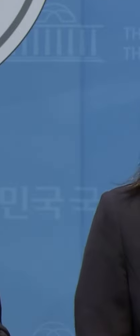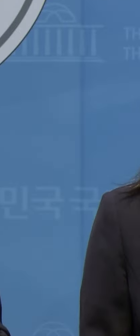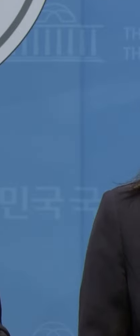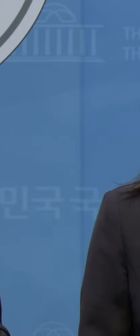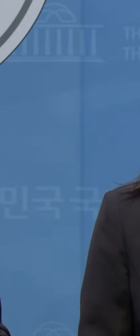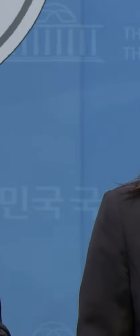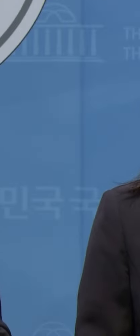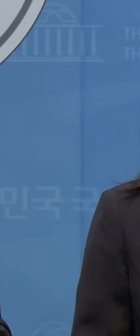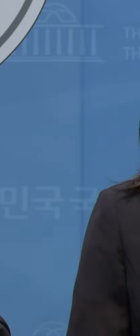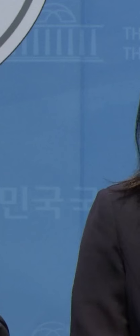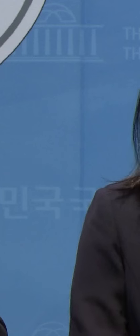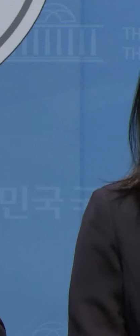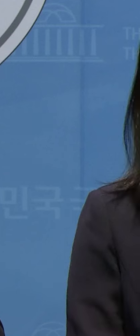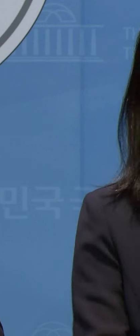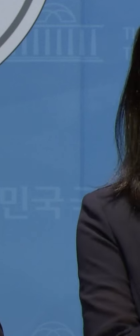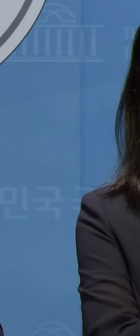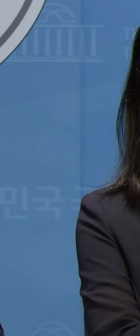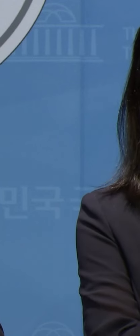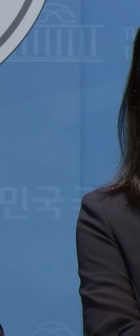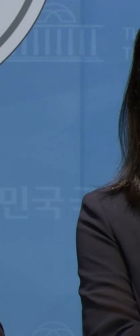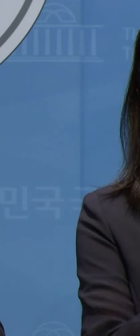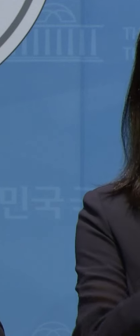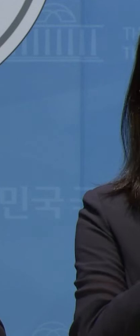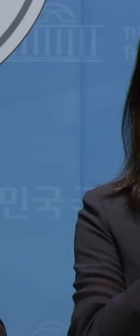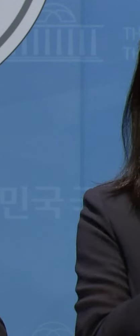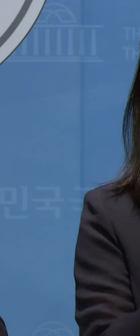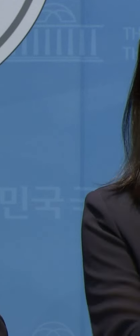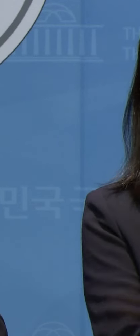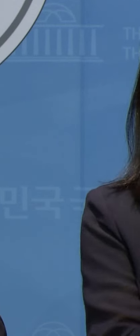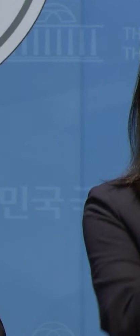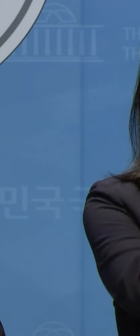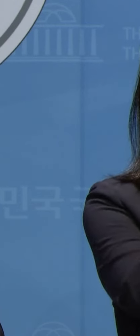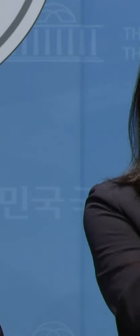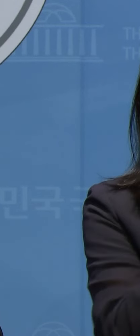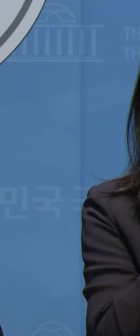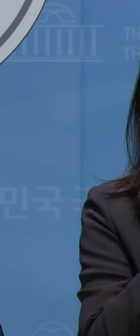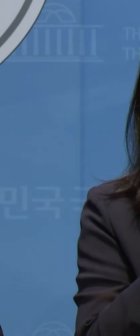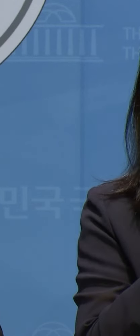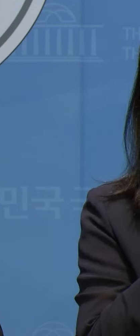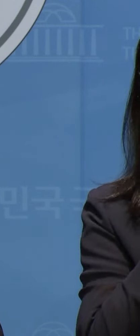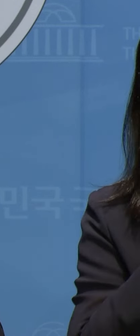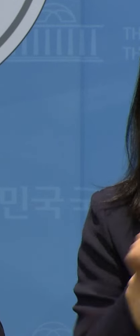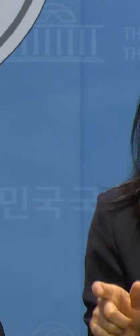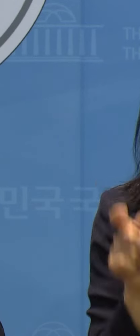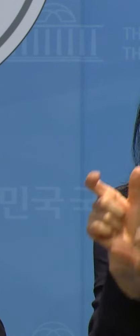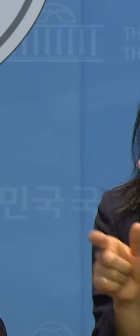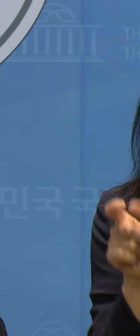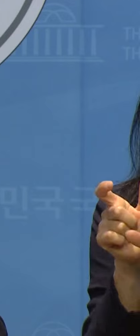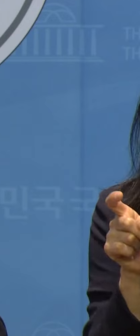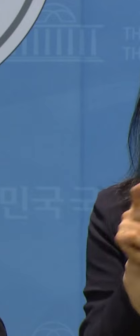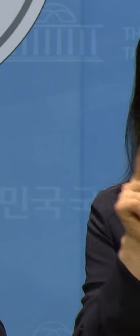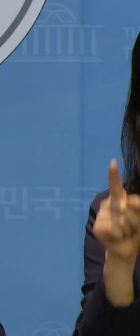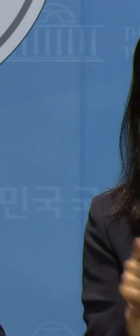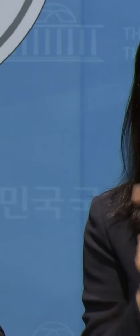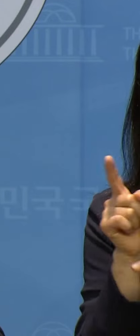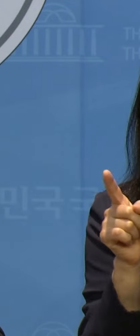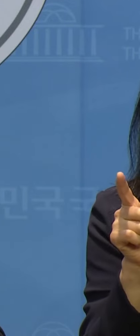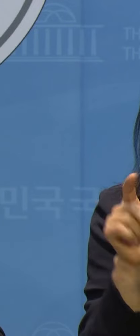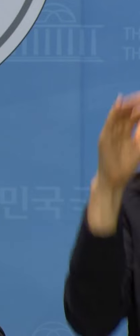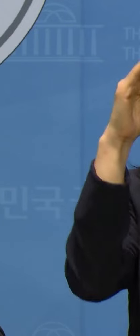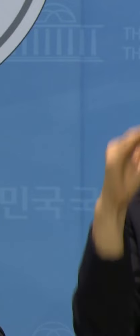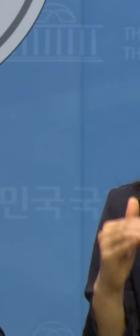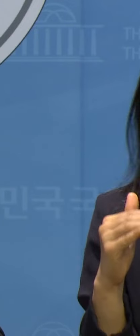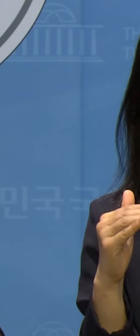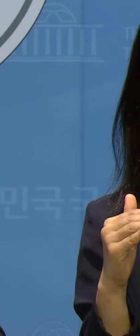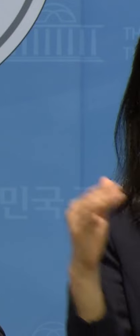오늘 30일에 방심 위원장의 청부 민원과 공익 신고자 탄압 등의 진상규명